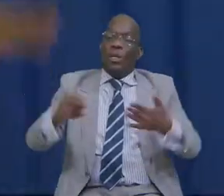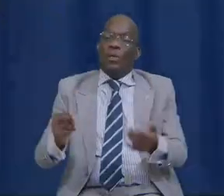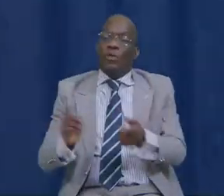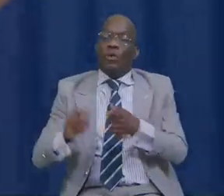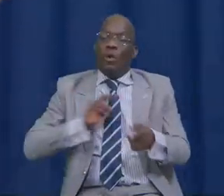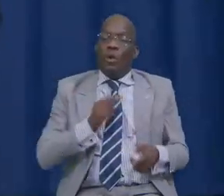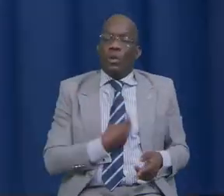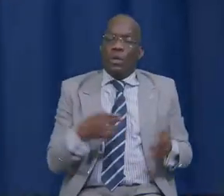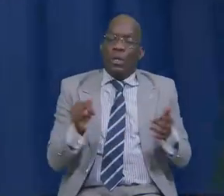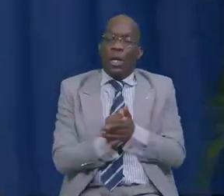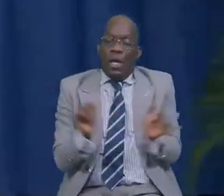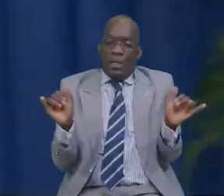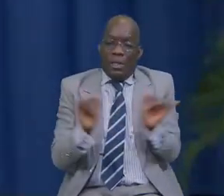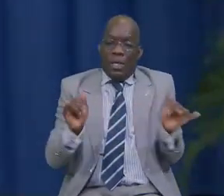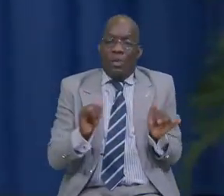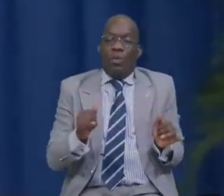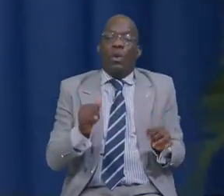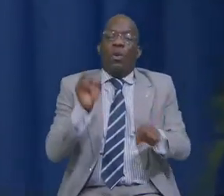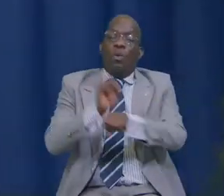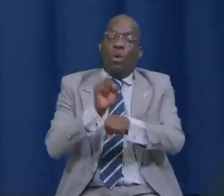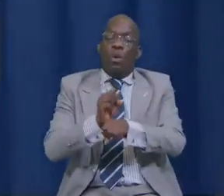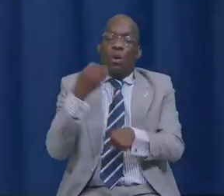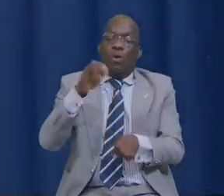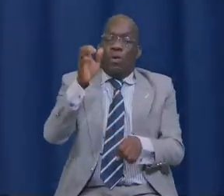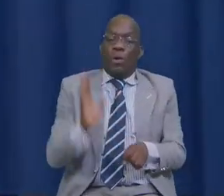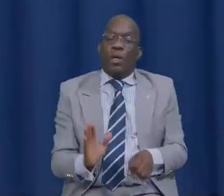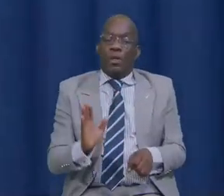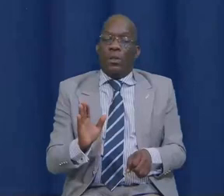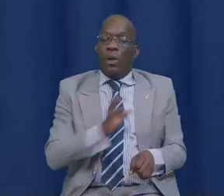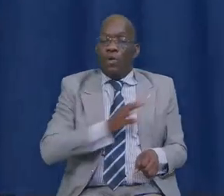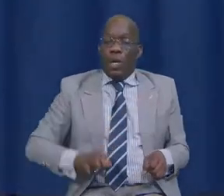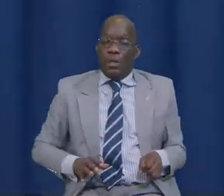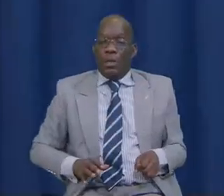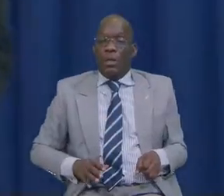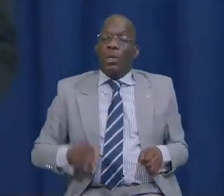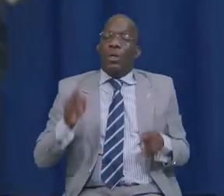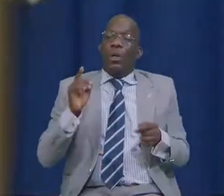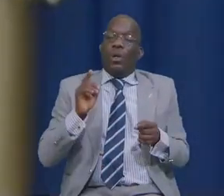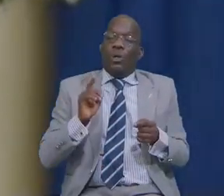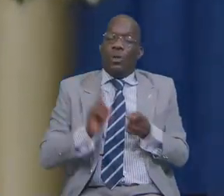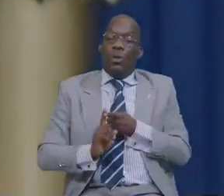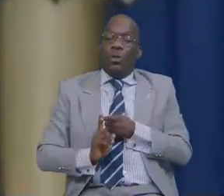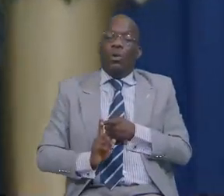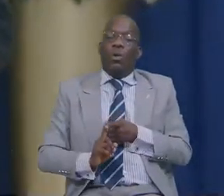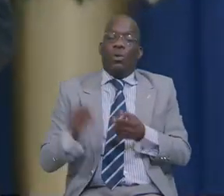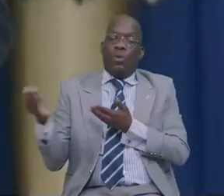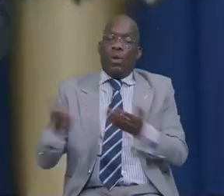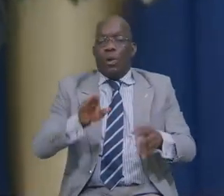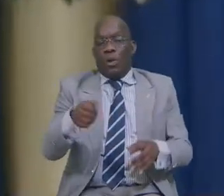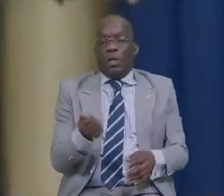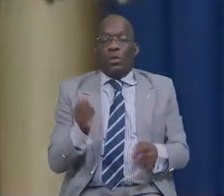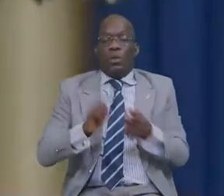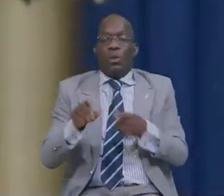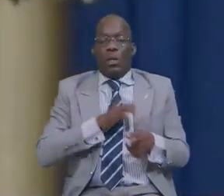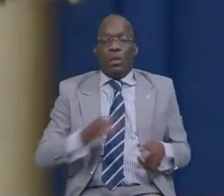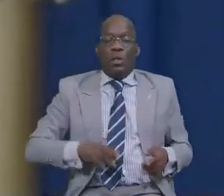nous a confié ce même ministère de Christ. La parole de réconciliation,